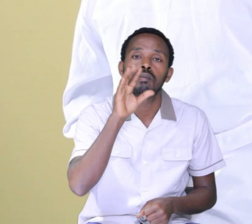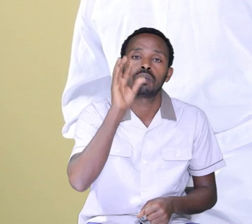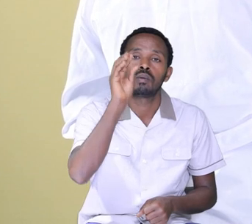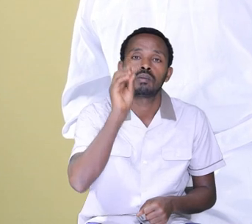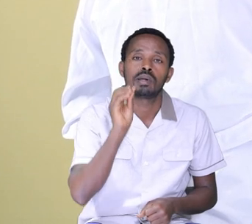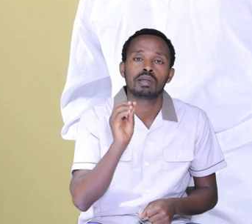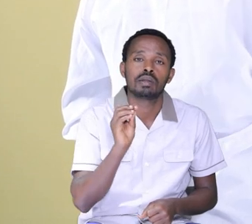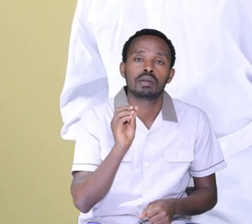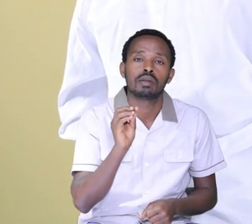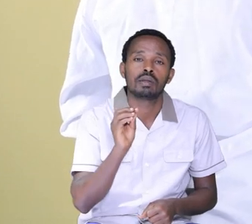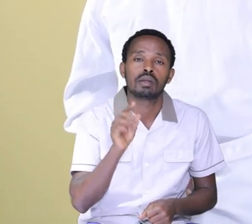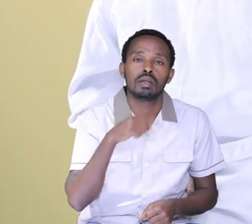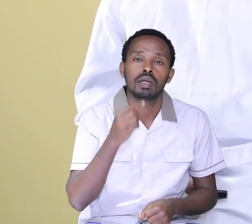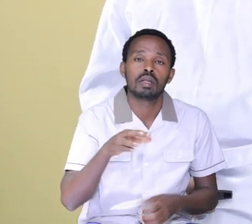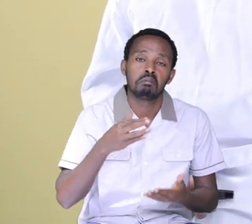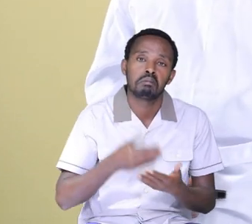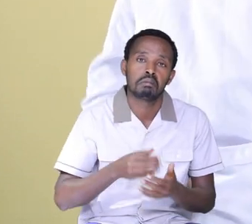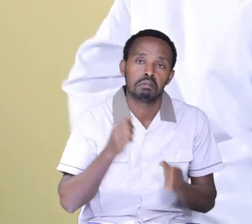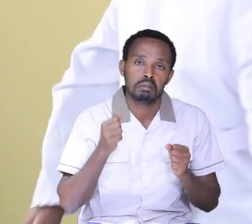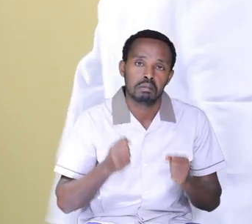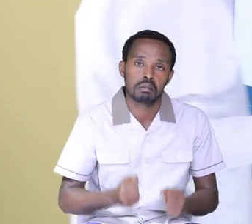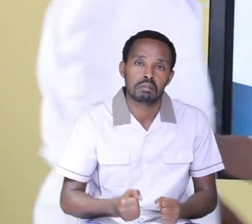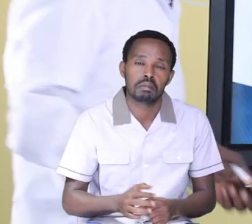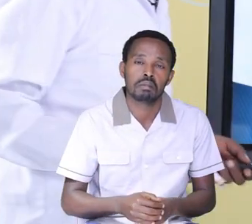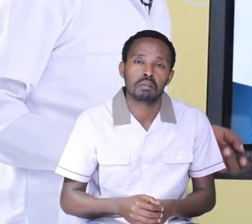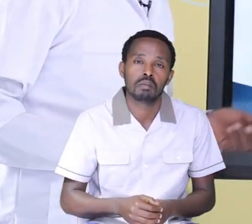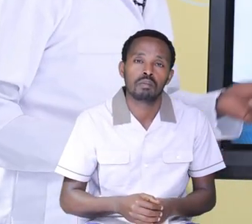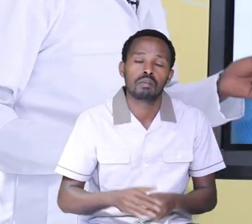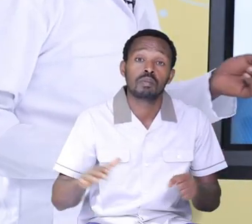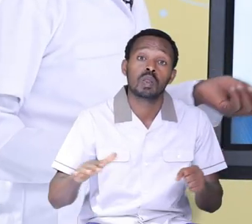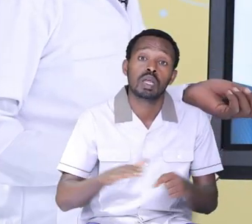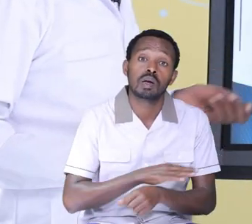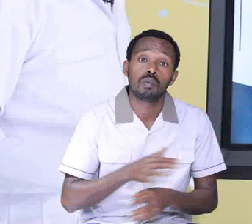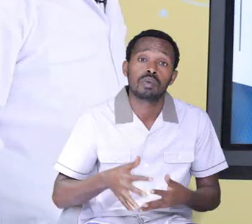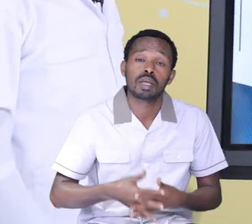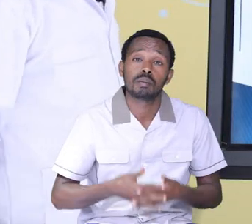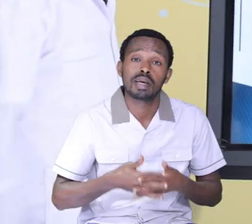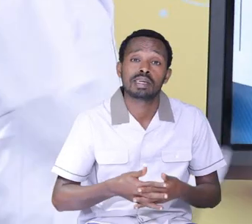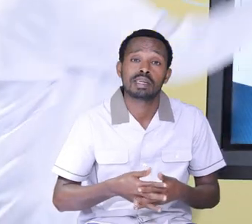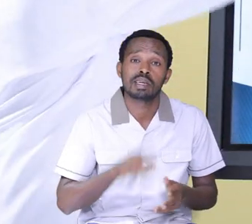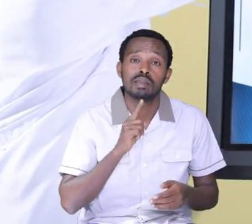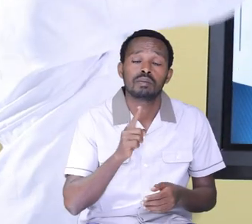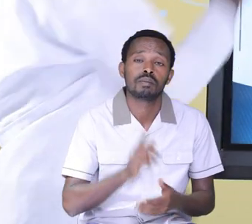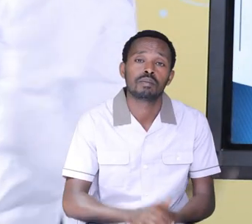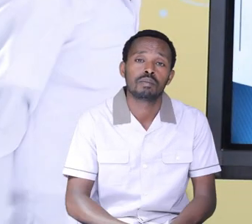100% jennee kaa'uu dandeenya jechuudha. Kun ga'umsa maashinichaati.